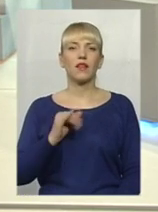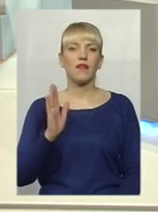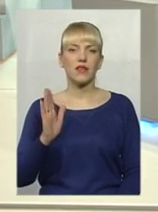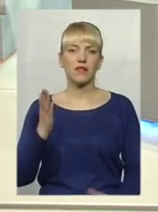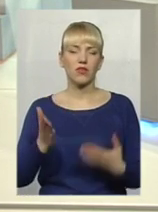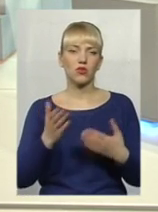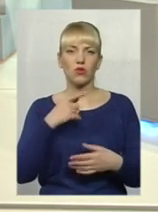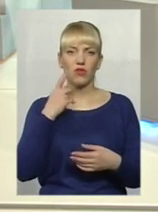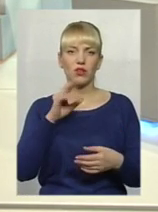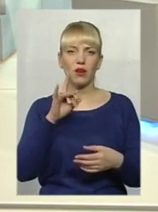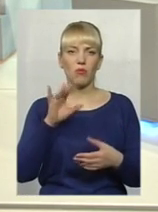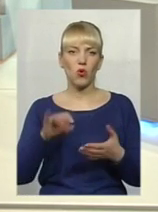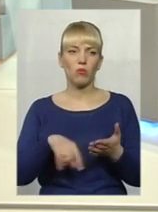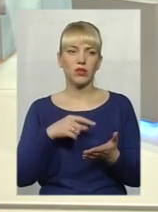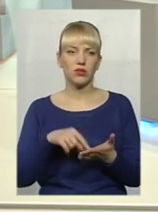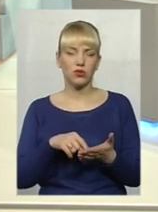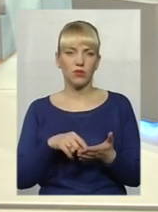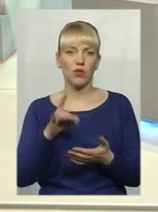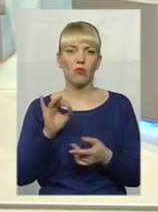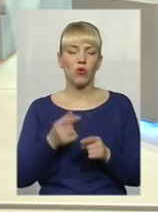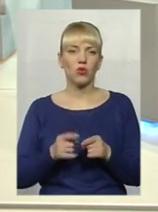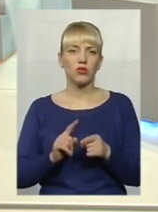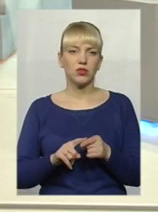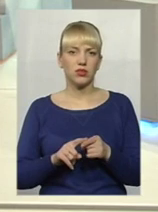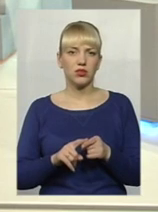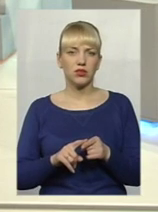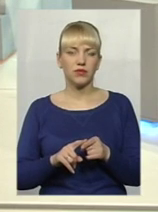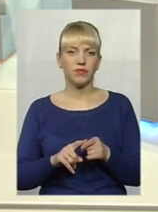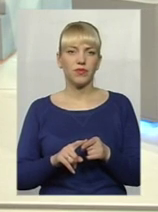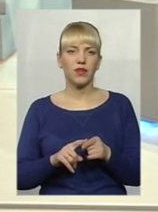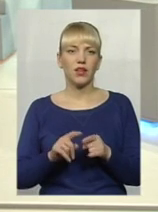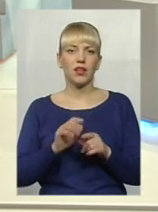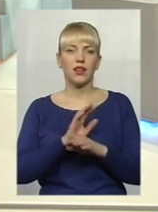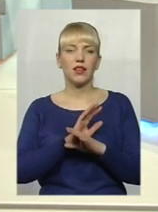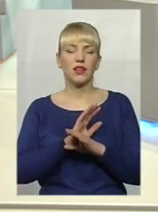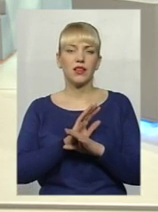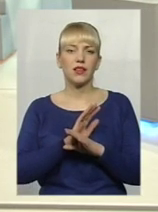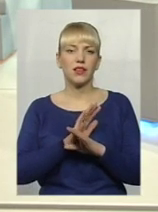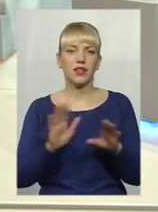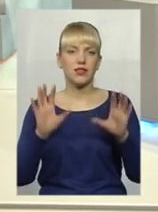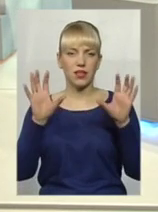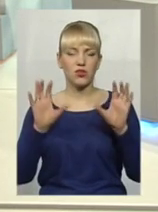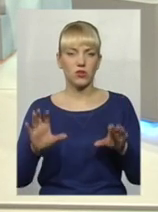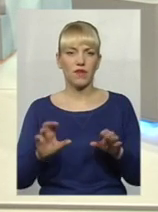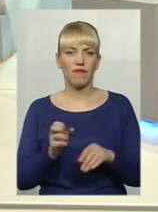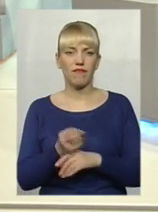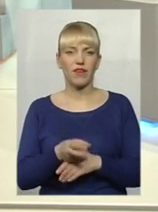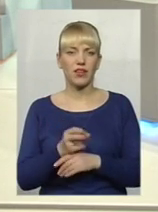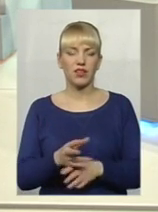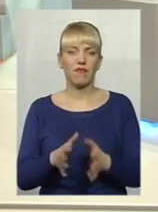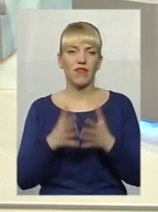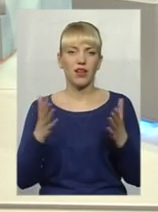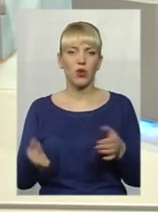про місто, про оті, ну, скажімо так, несанкціоновані викиди великої